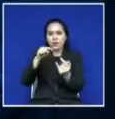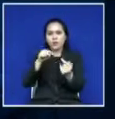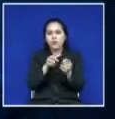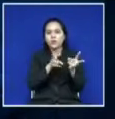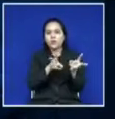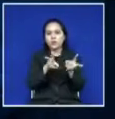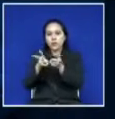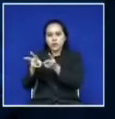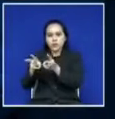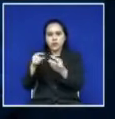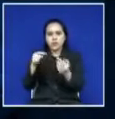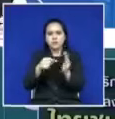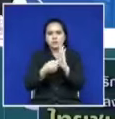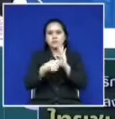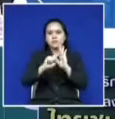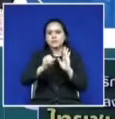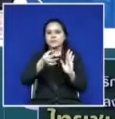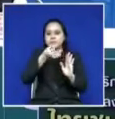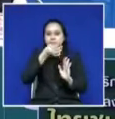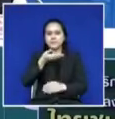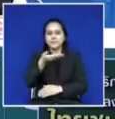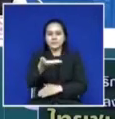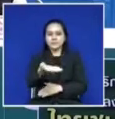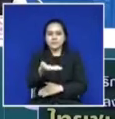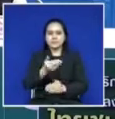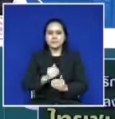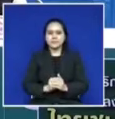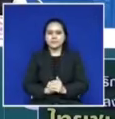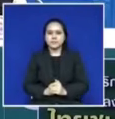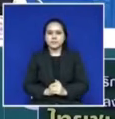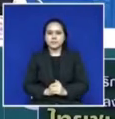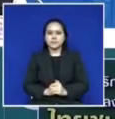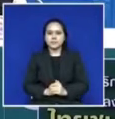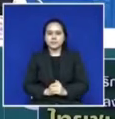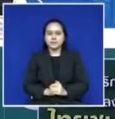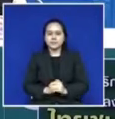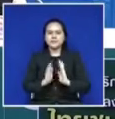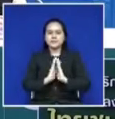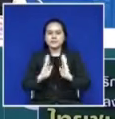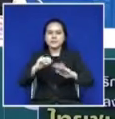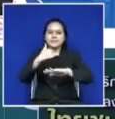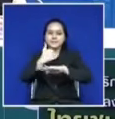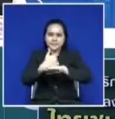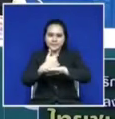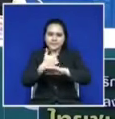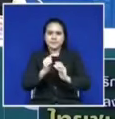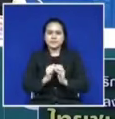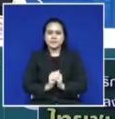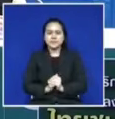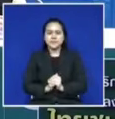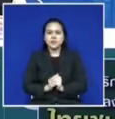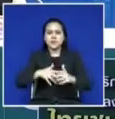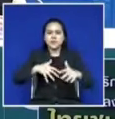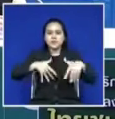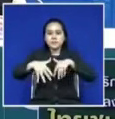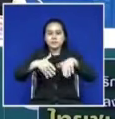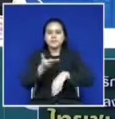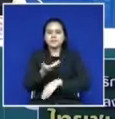ให้พวกเราทราบนะครับเชิญครับ ครับขอบคุณท่านปลัดครับเรียนพี่น้องประชาชนทุกท่านนะ